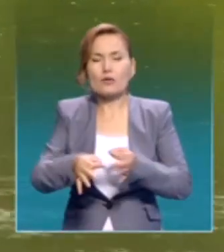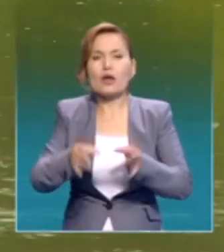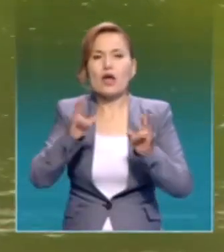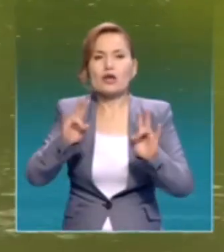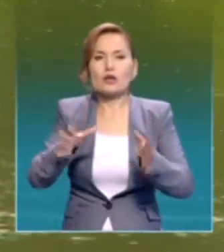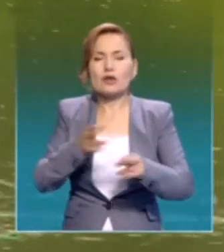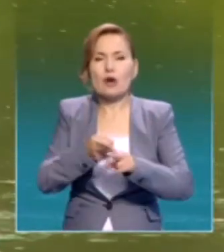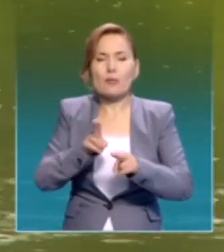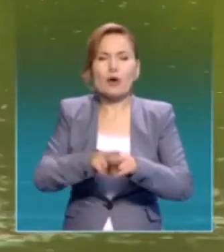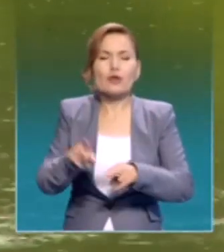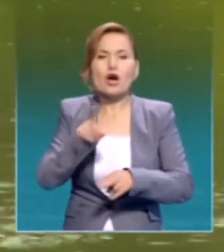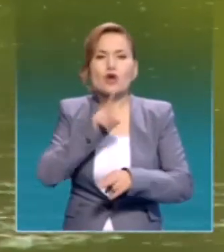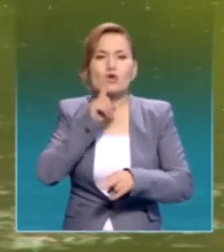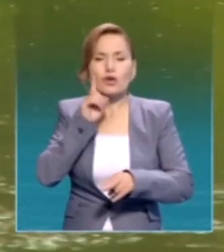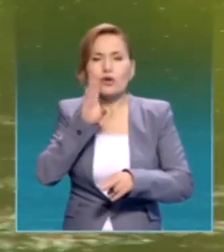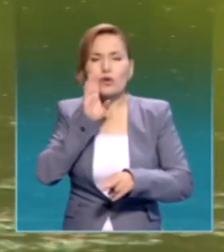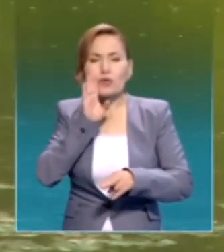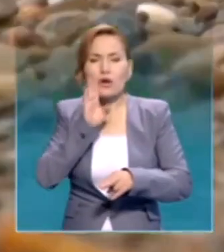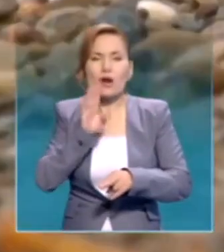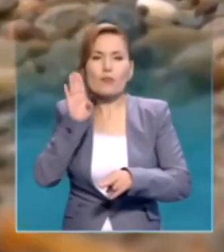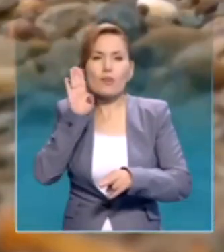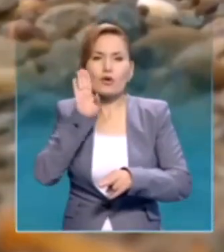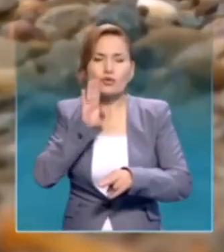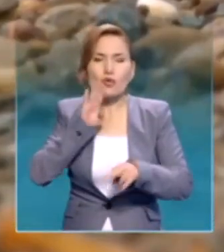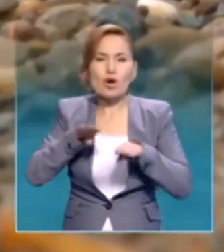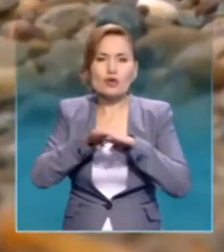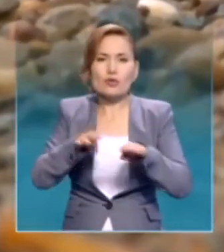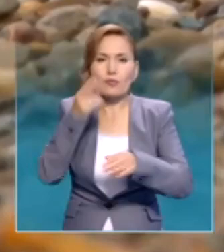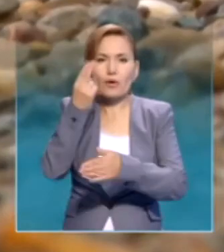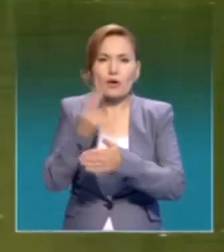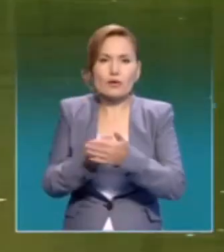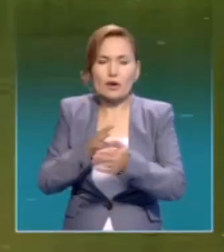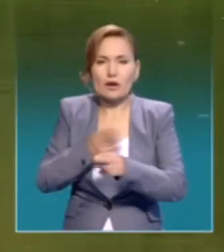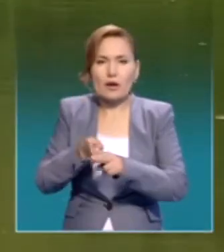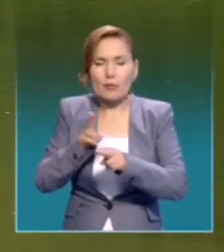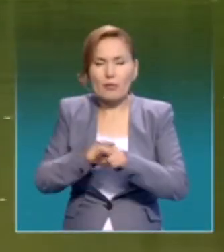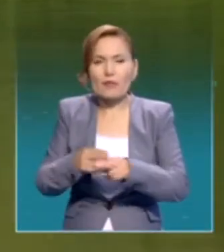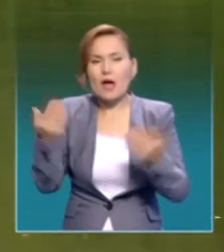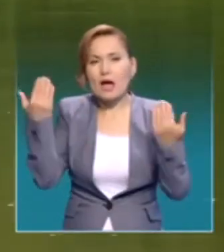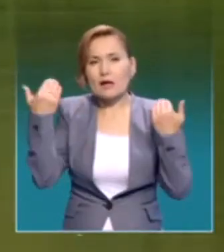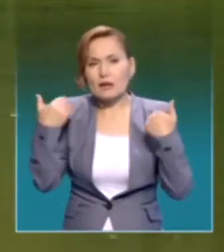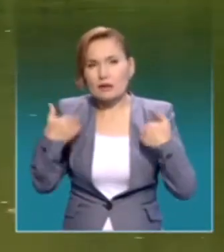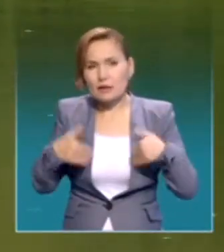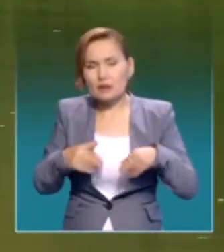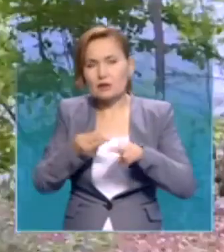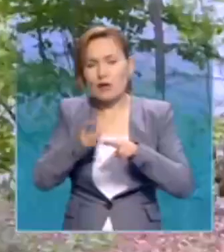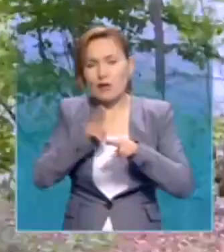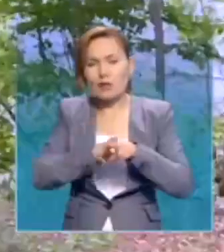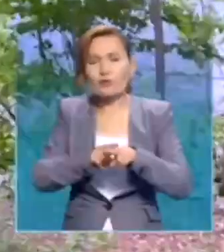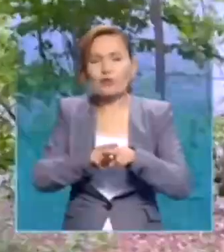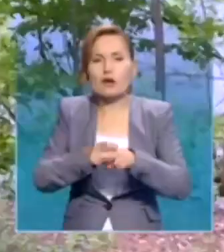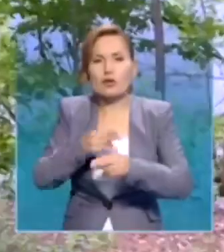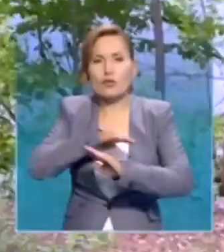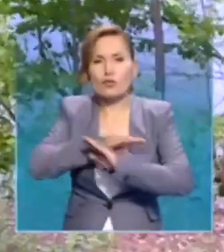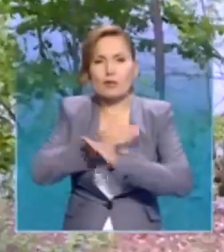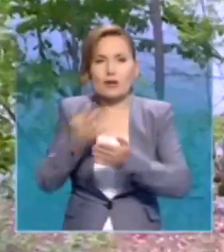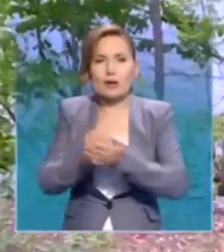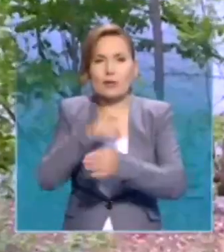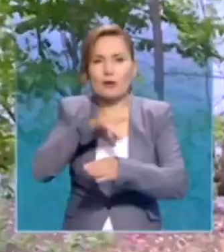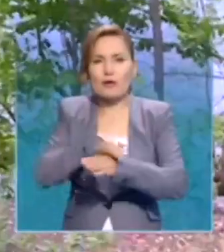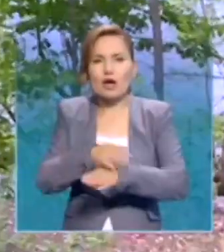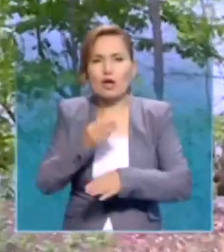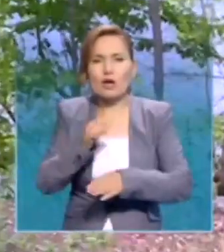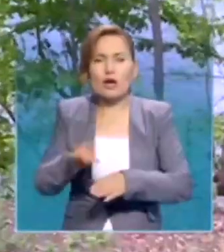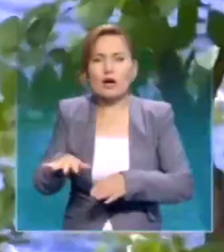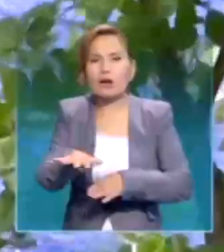жайық өзенінің рұқсат етілмеген жағалауына барып суға шомылыпты. Оның денесін кездейсоқ адамдар көріп, судан шығарып алған. Бұдан бұрын Шалқар көлінде